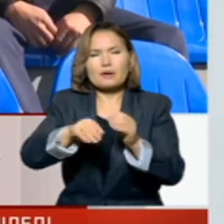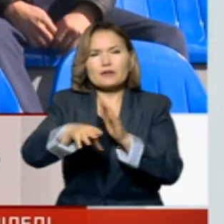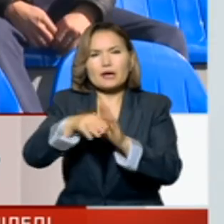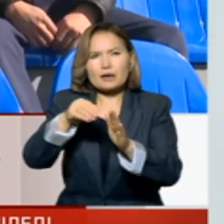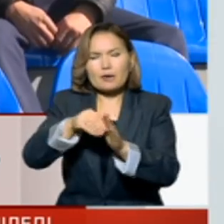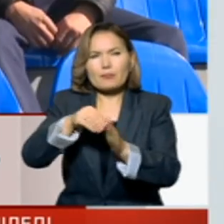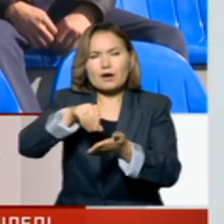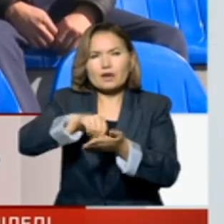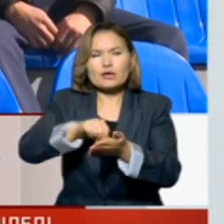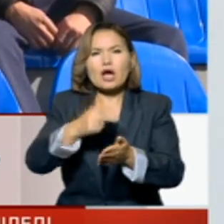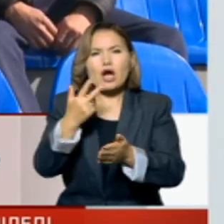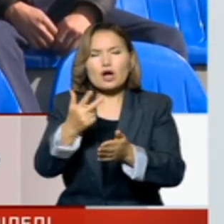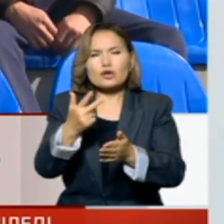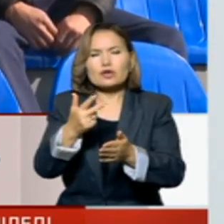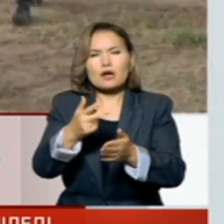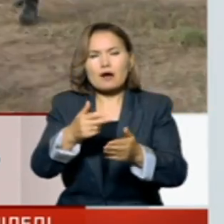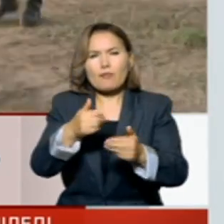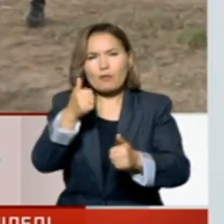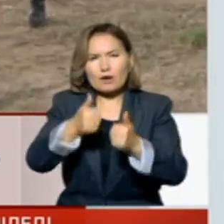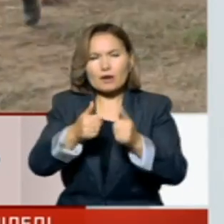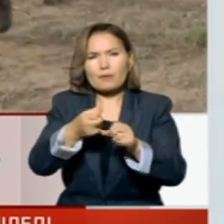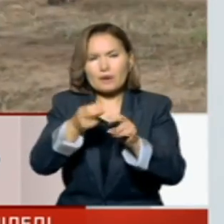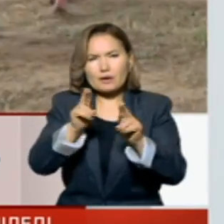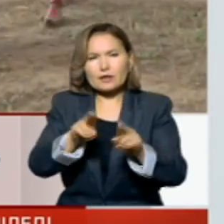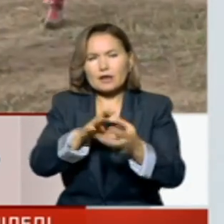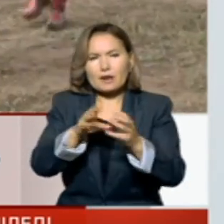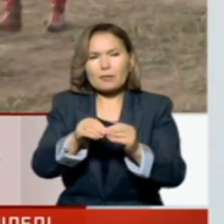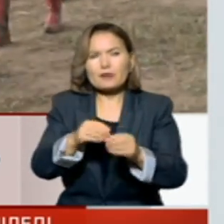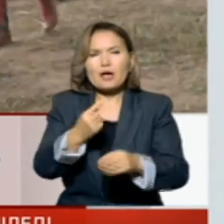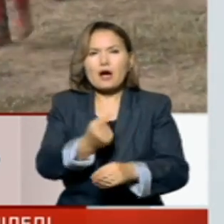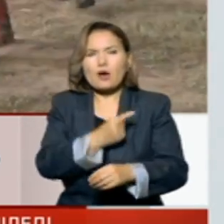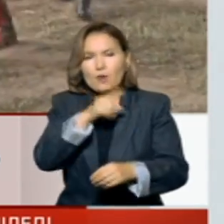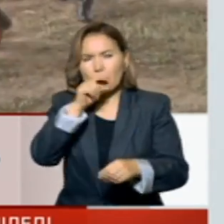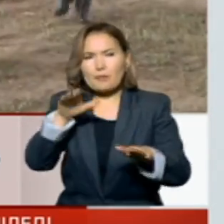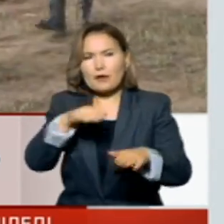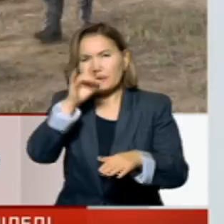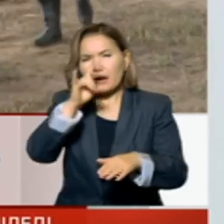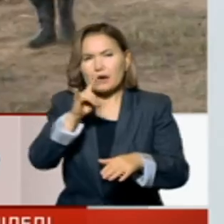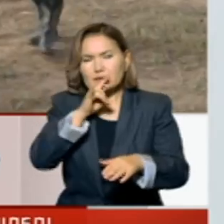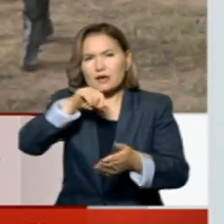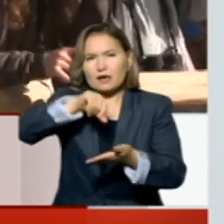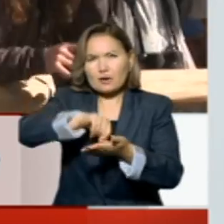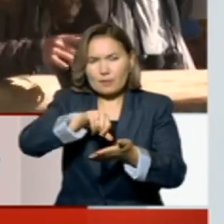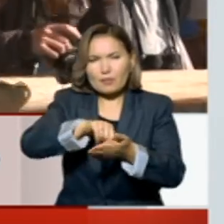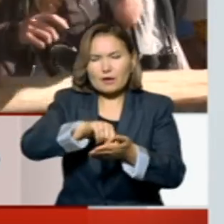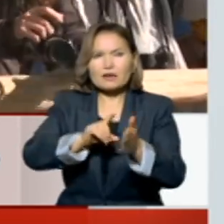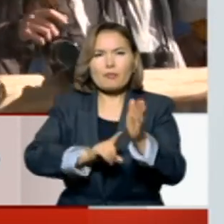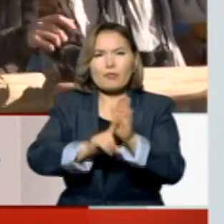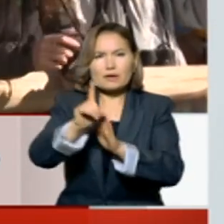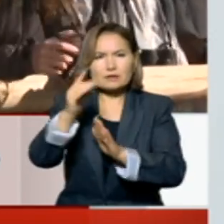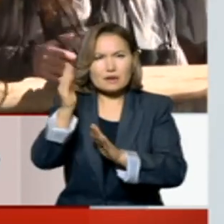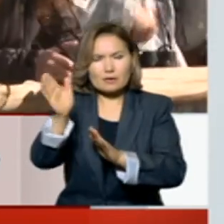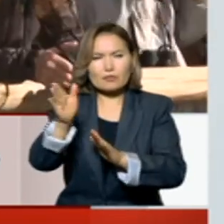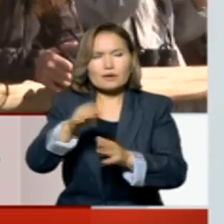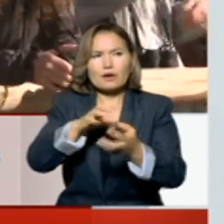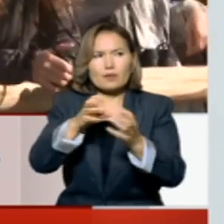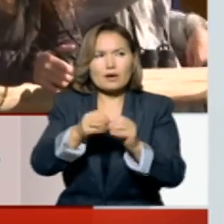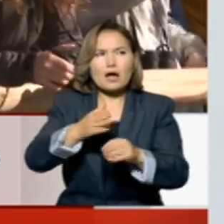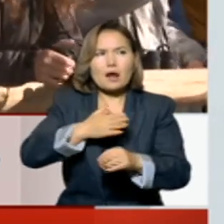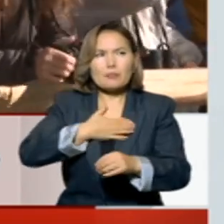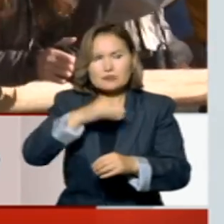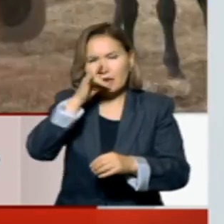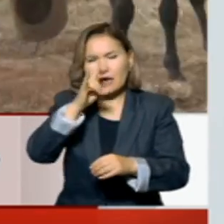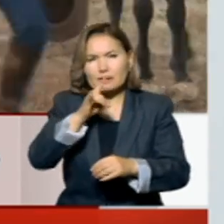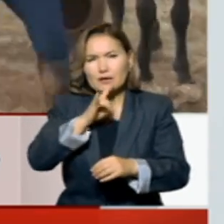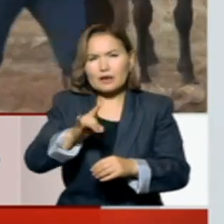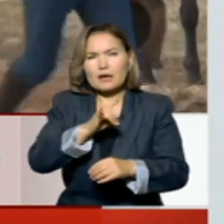нәтижесі бойынша, үш кезең бойынша да ең бірінші болып осы құсбегілер ойынын біздің елдің қатысушылары бастады. Атап айтар болсақ, біздің